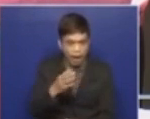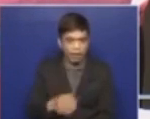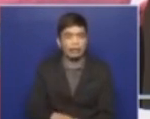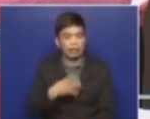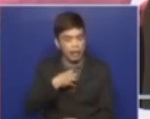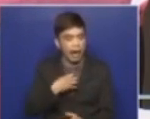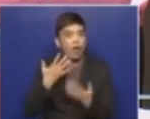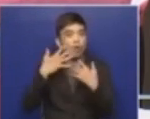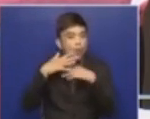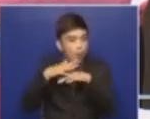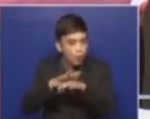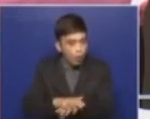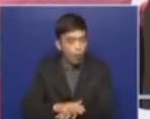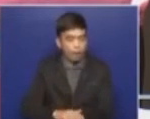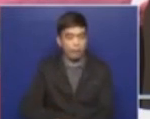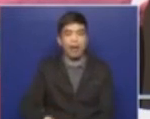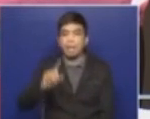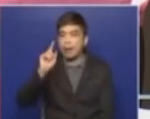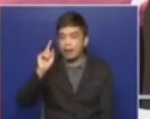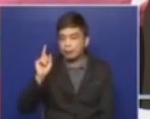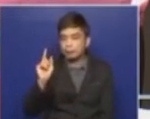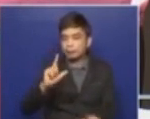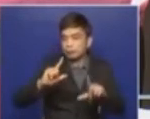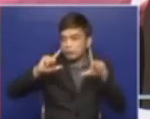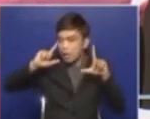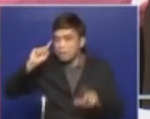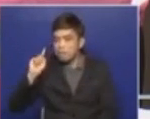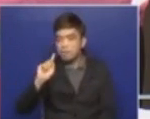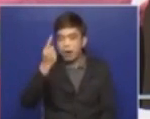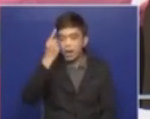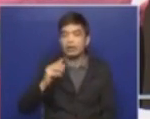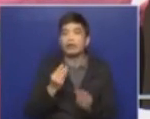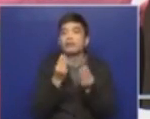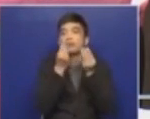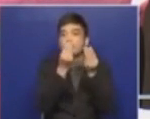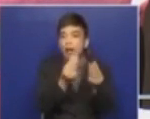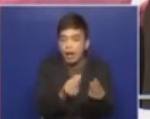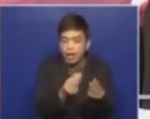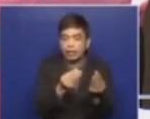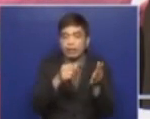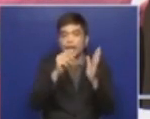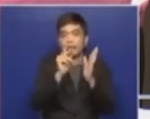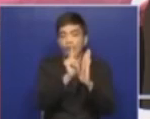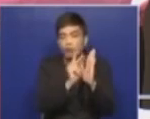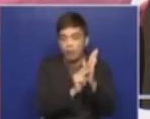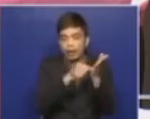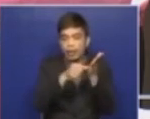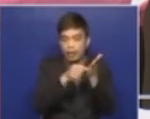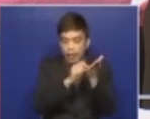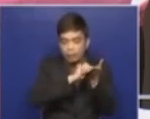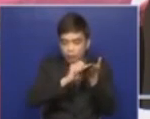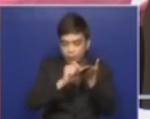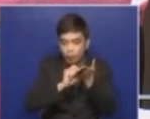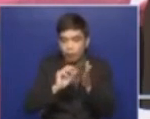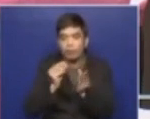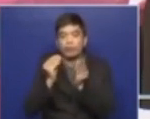มสร้างประวัติศาสตร์หน้าใหม่ให้กับประเทศไทยเปิดทางให้มีการร่างรัฐธรรมนูญฉบับประชาชนเพื่อเป็น